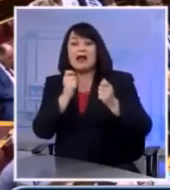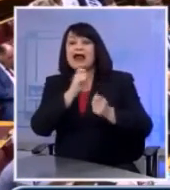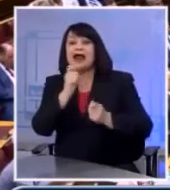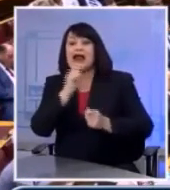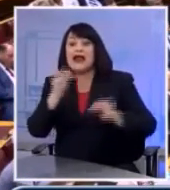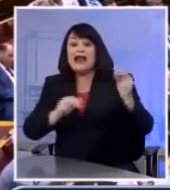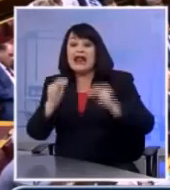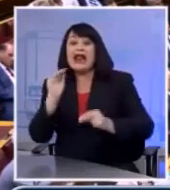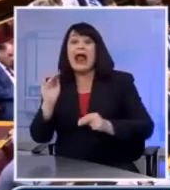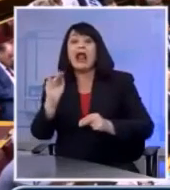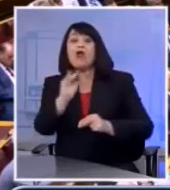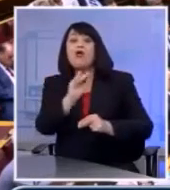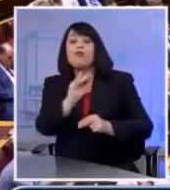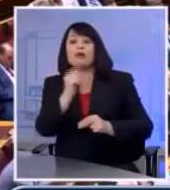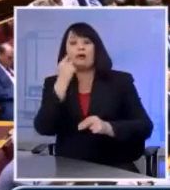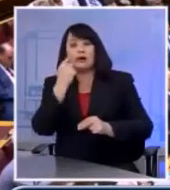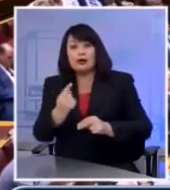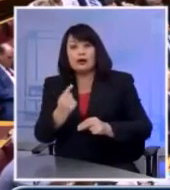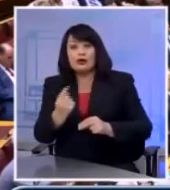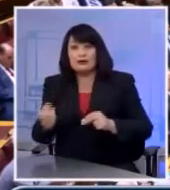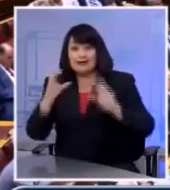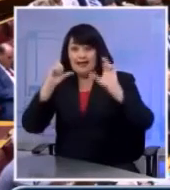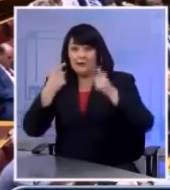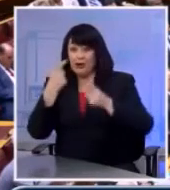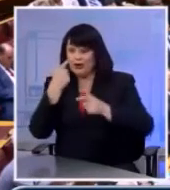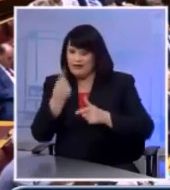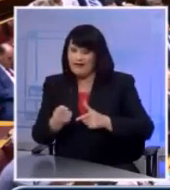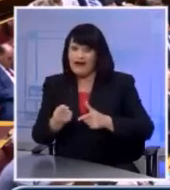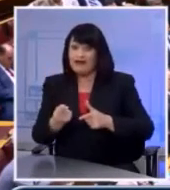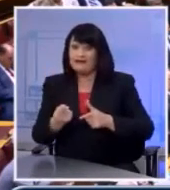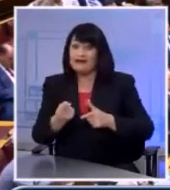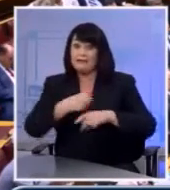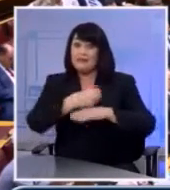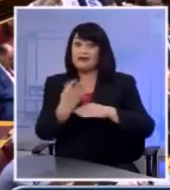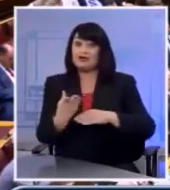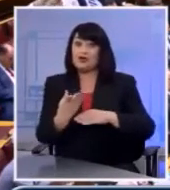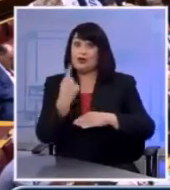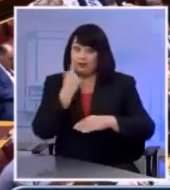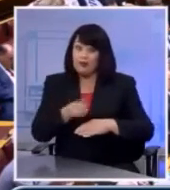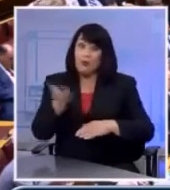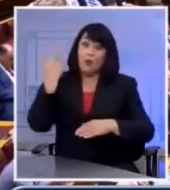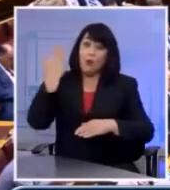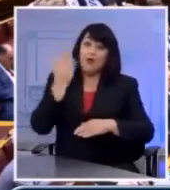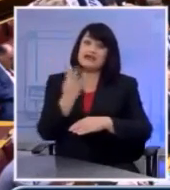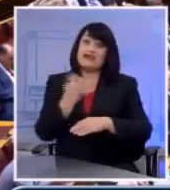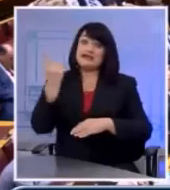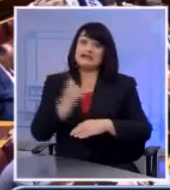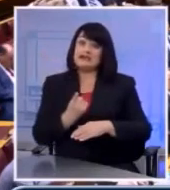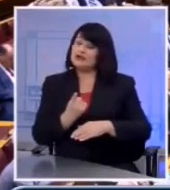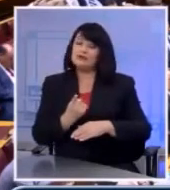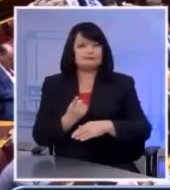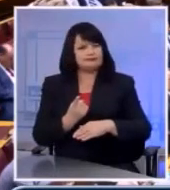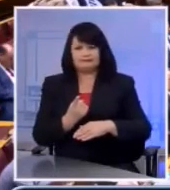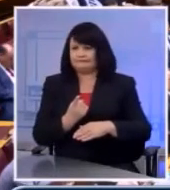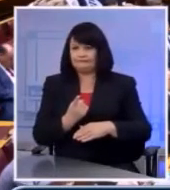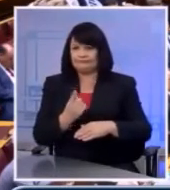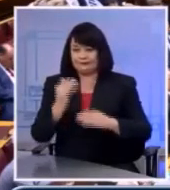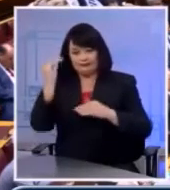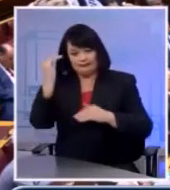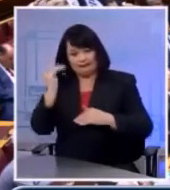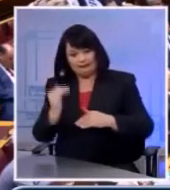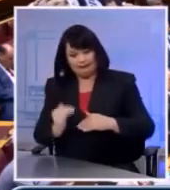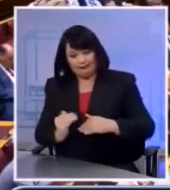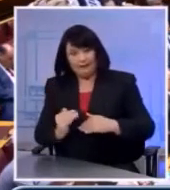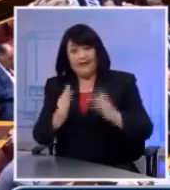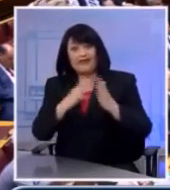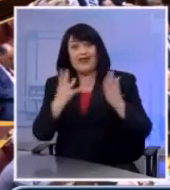εκλογές ότι τα δύο άλλοτε κρατεά κόμματα που παίρνανε από 40% θα ήταν, όπως αποδείχθηκε, το ένα στο 19 και